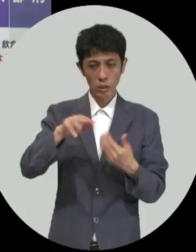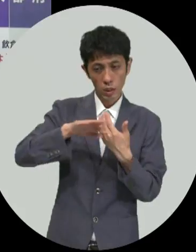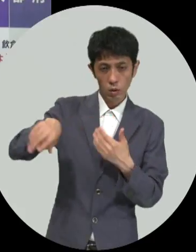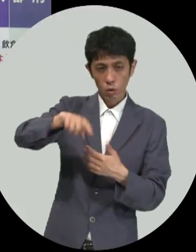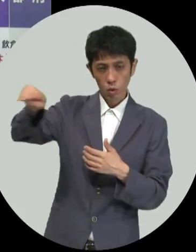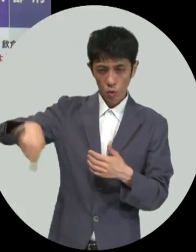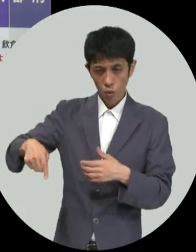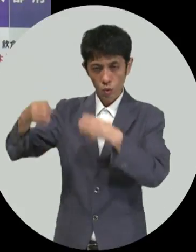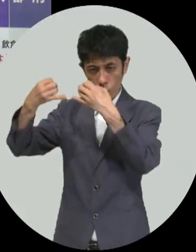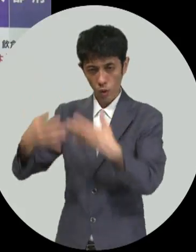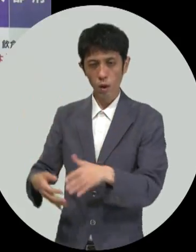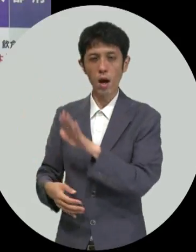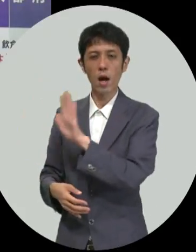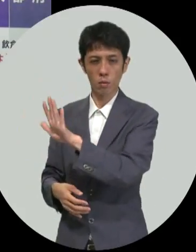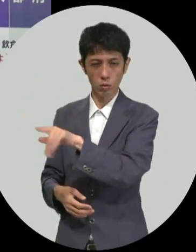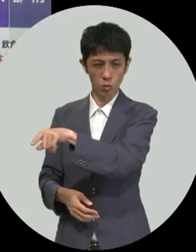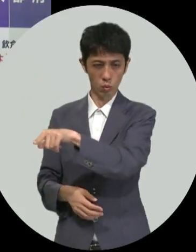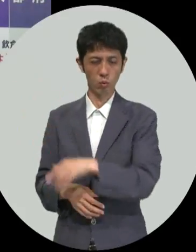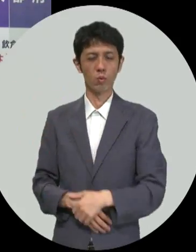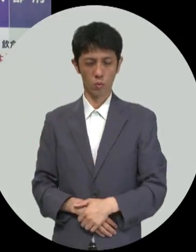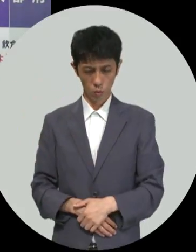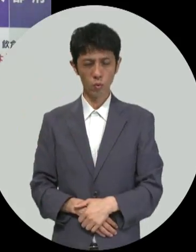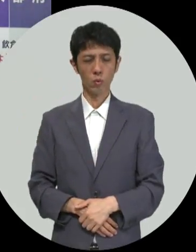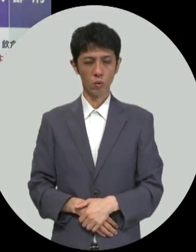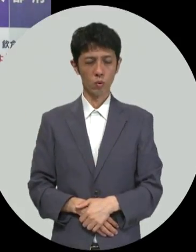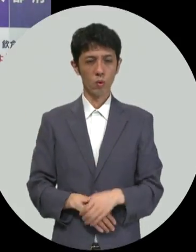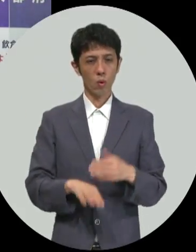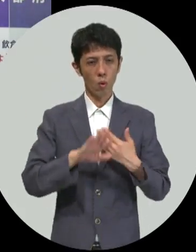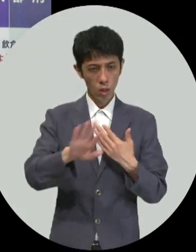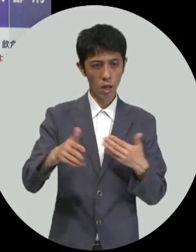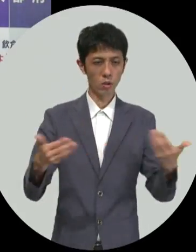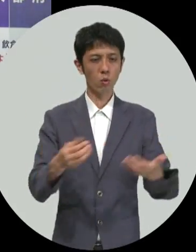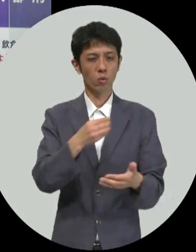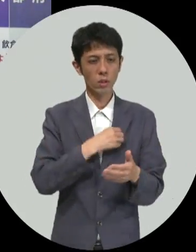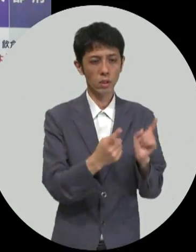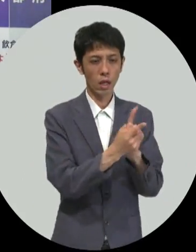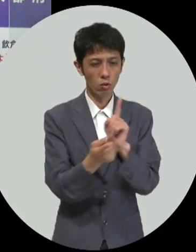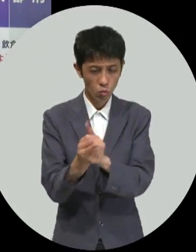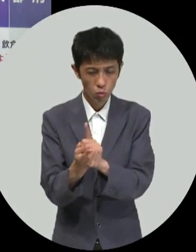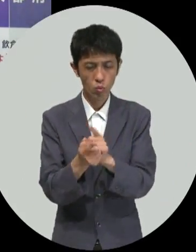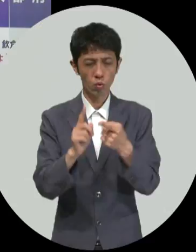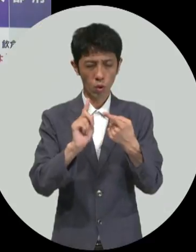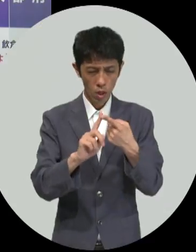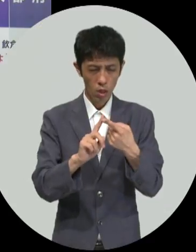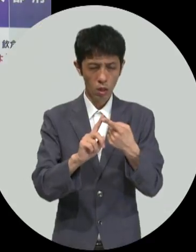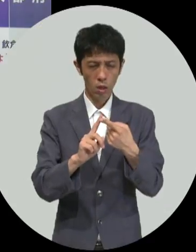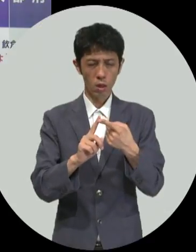件ということであります。それ以外にもさまざま従業員に対するものとか